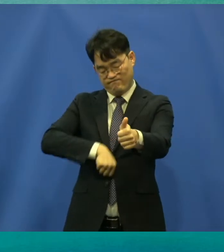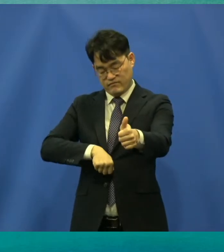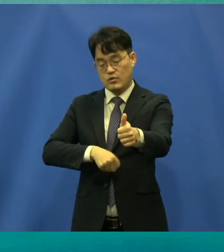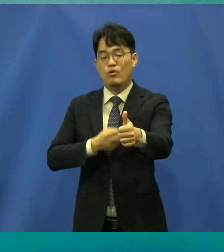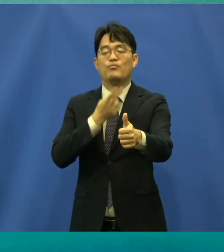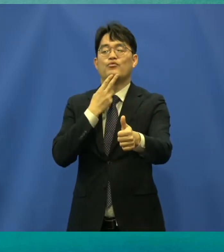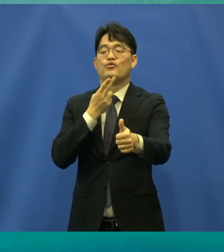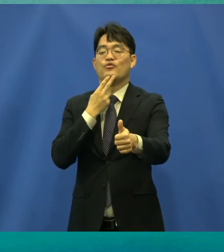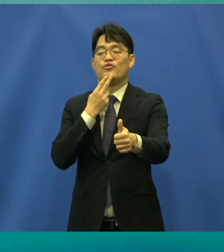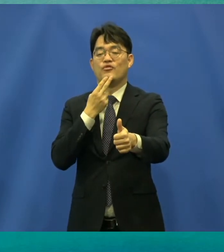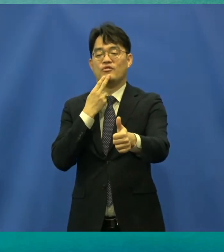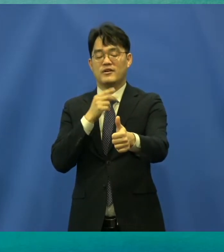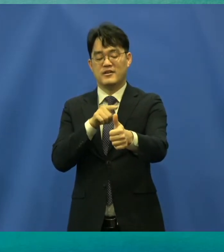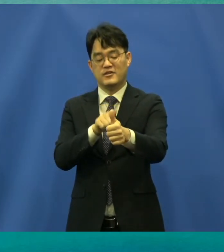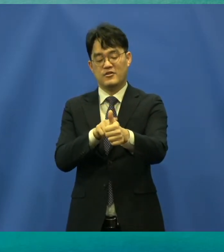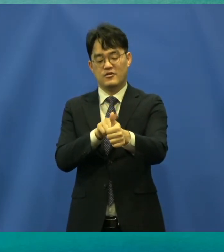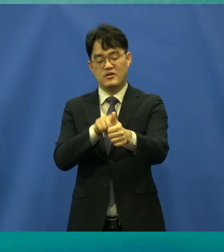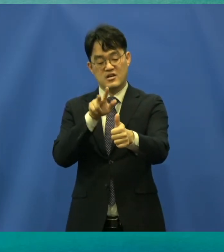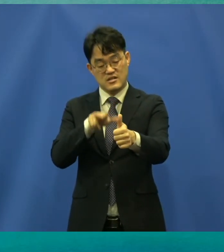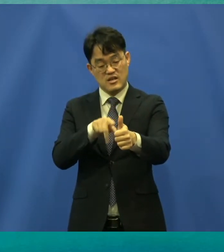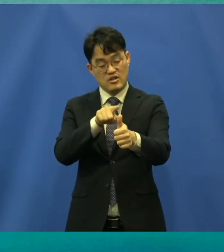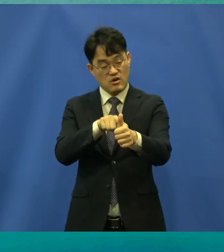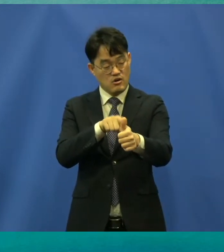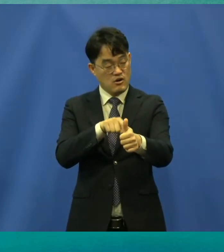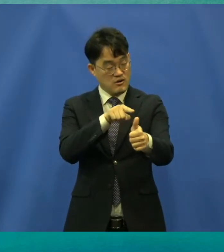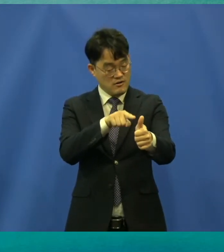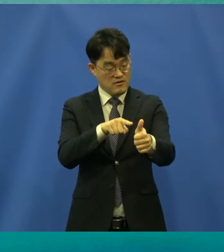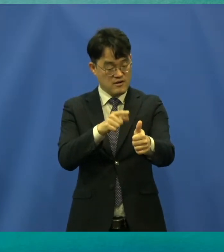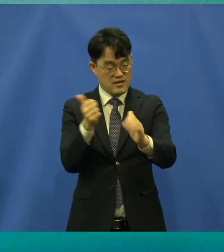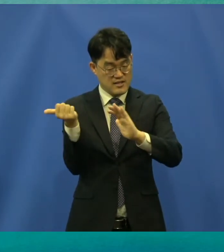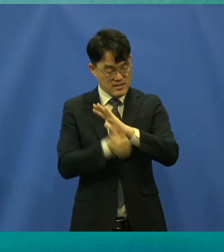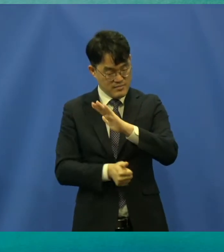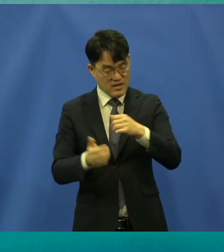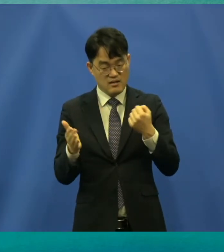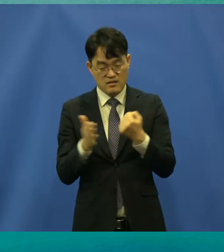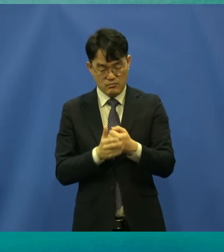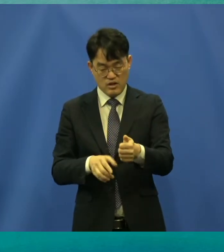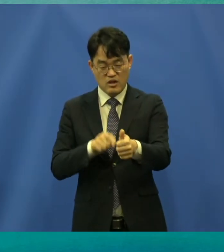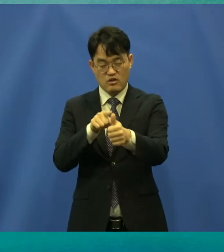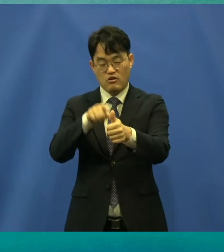너 풀타임 하다가 이제 파트타임이나 해라, 이게 아니에요.